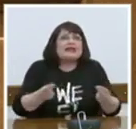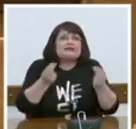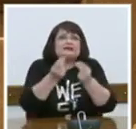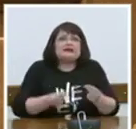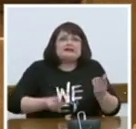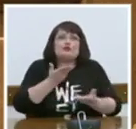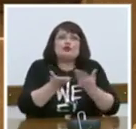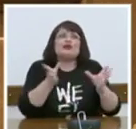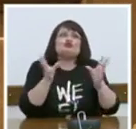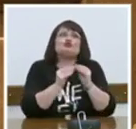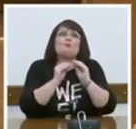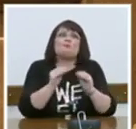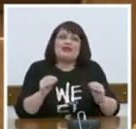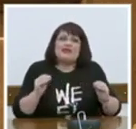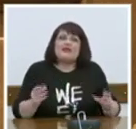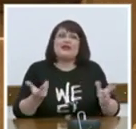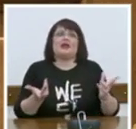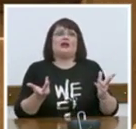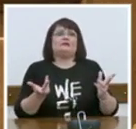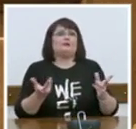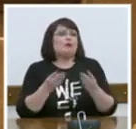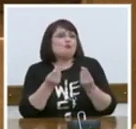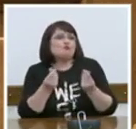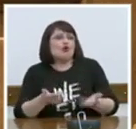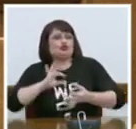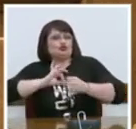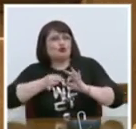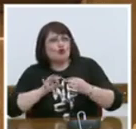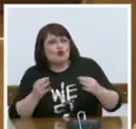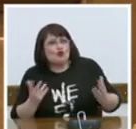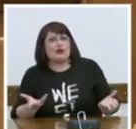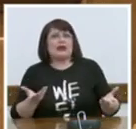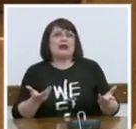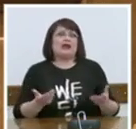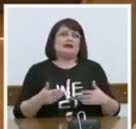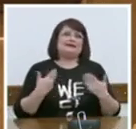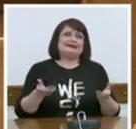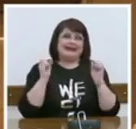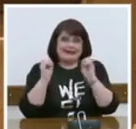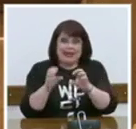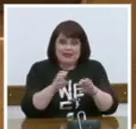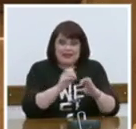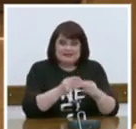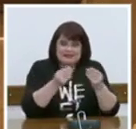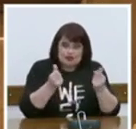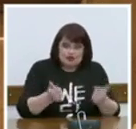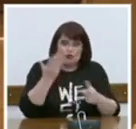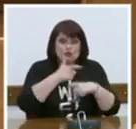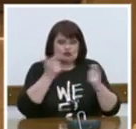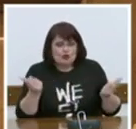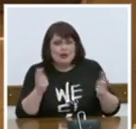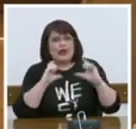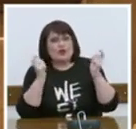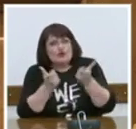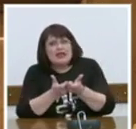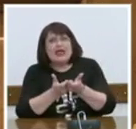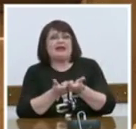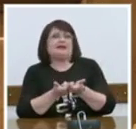παιδεία και τη μορφή της, για την ιστορία και πώς πρέπει να διδάσκεται στα παιδιά μας, για την οικογένεια και